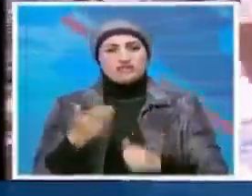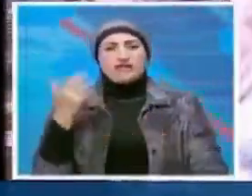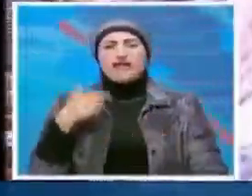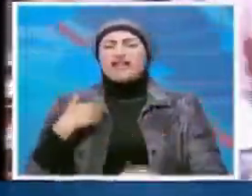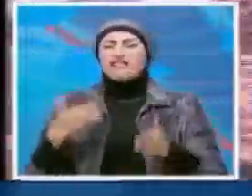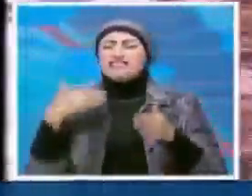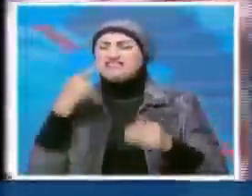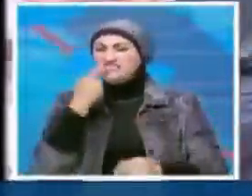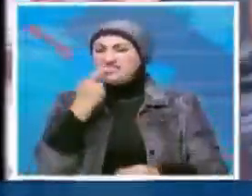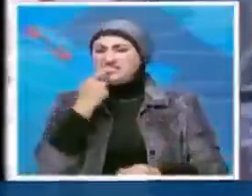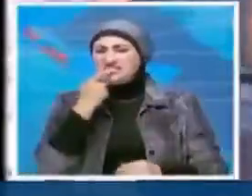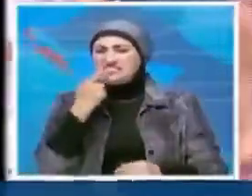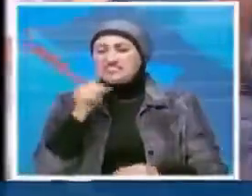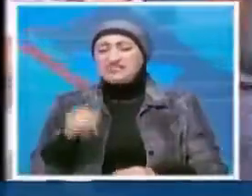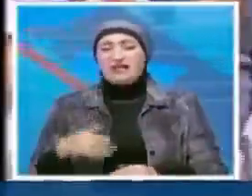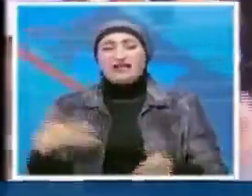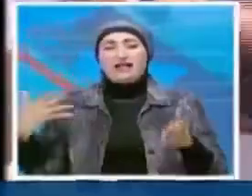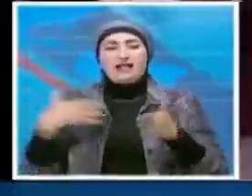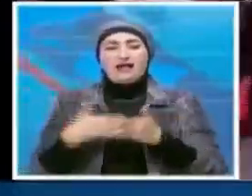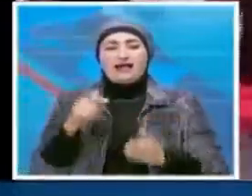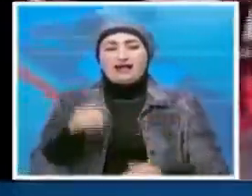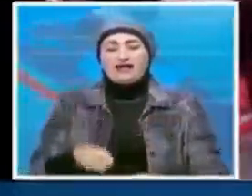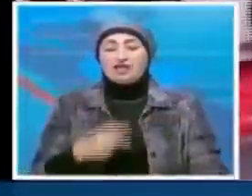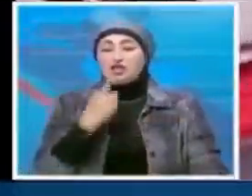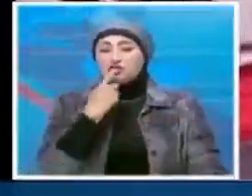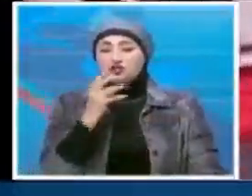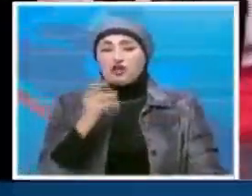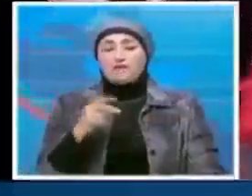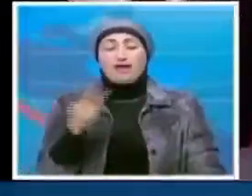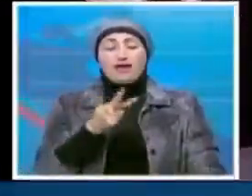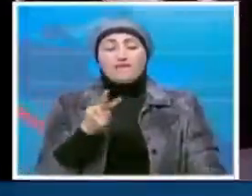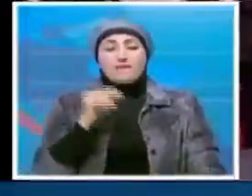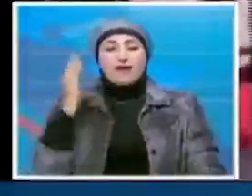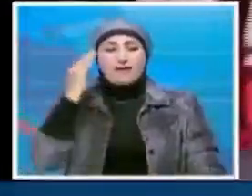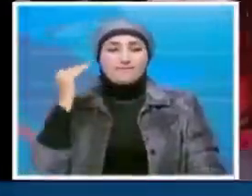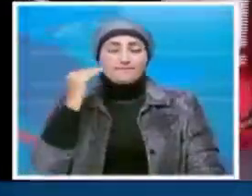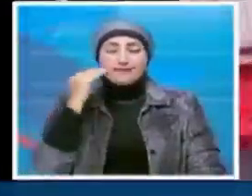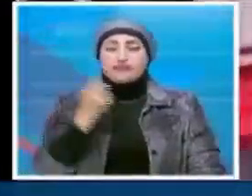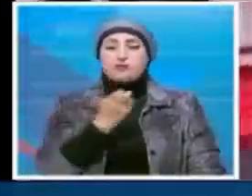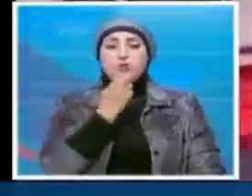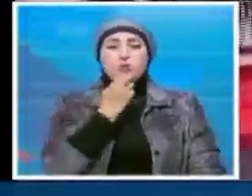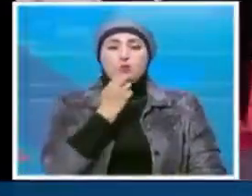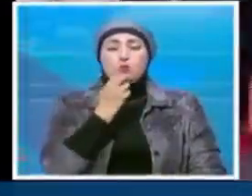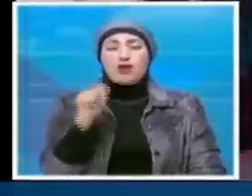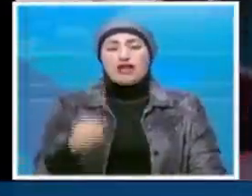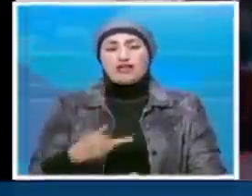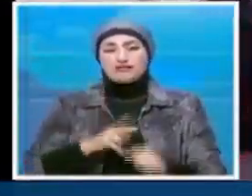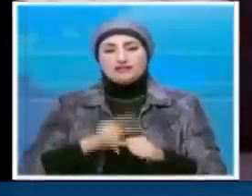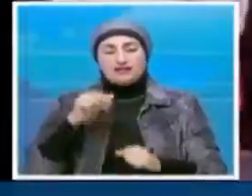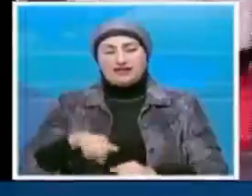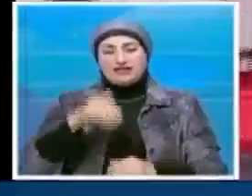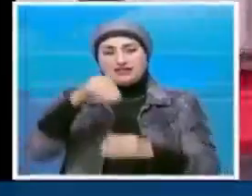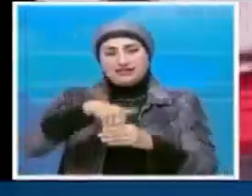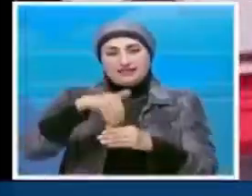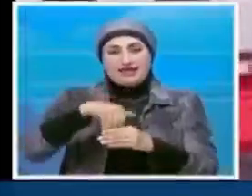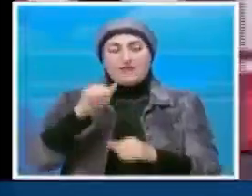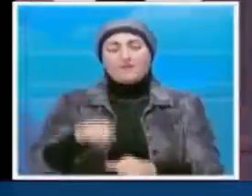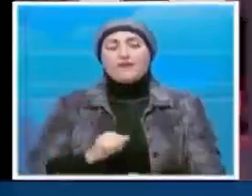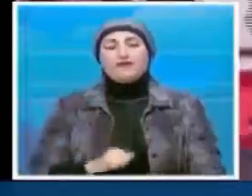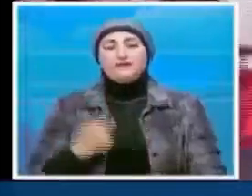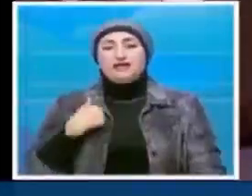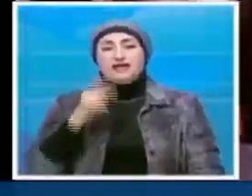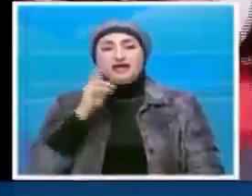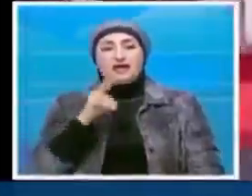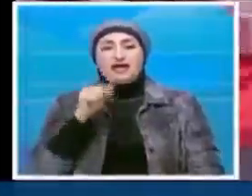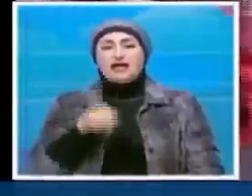الأخيرة من عمر الوطن. أصبح الشباب من الجنسين أكثر حرصا على المشاركة في الانتخابات المختلفة التي